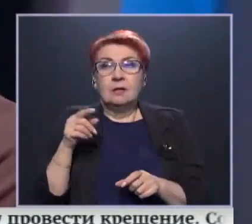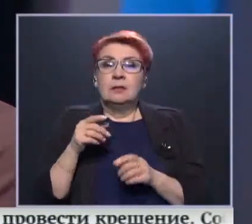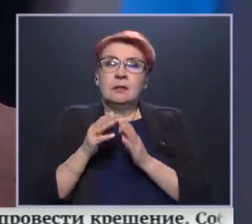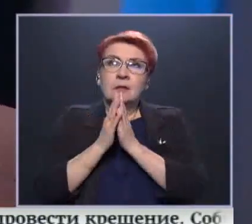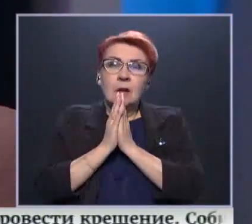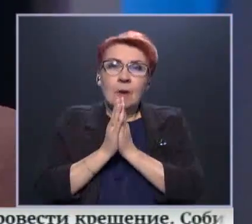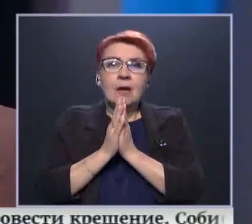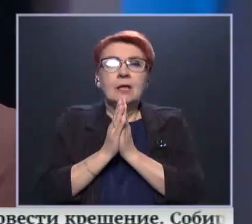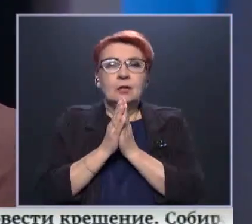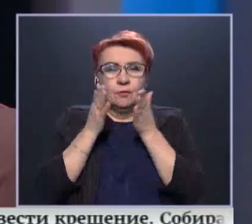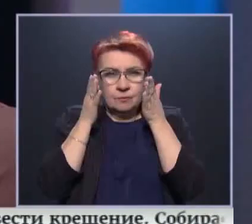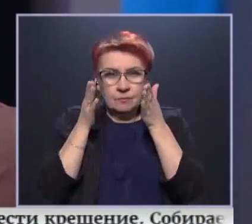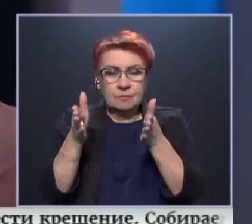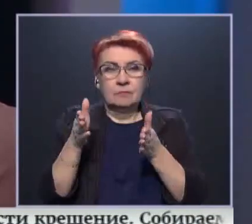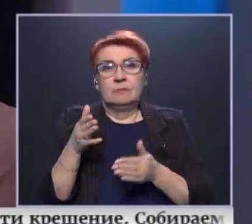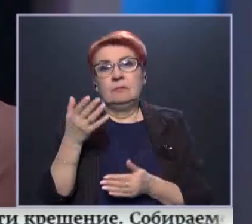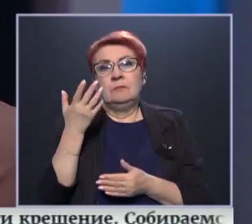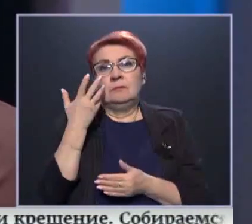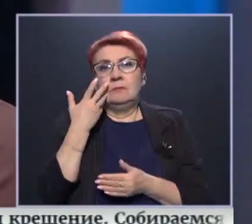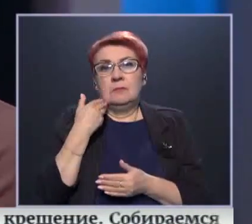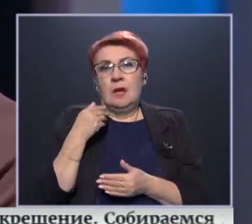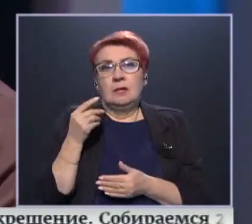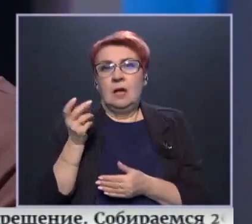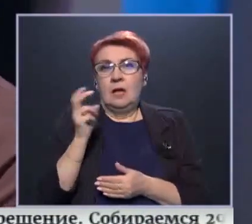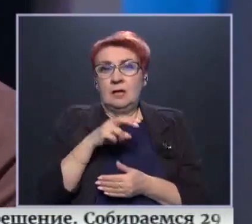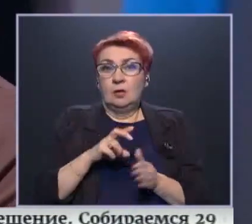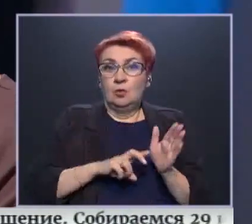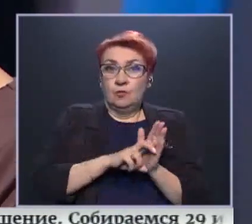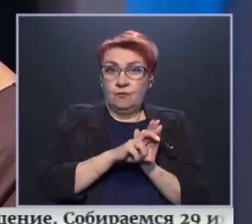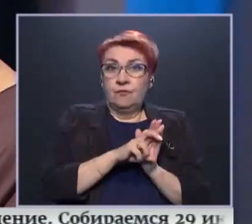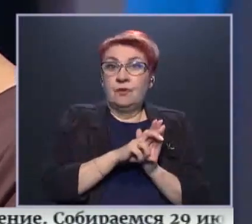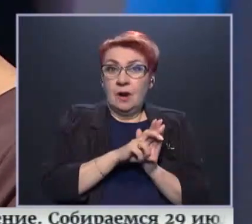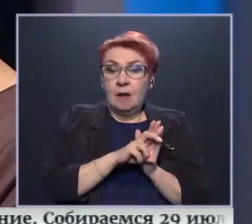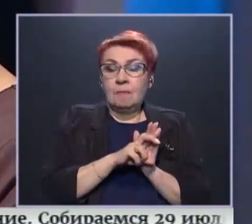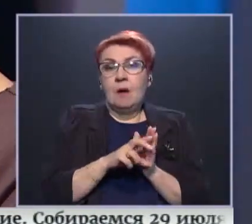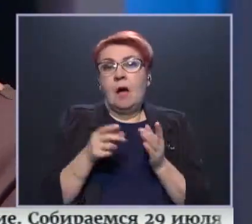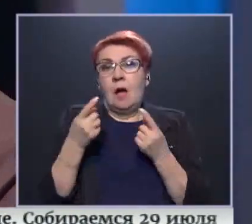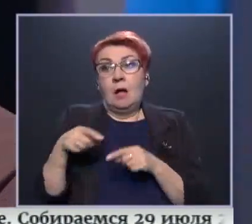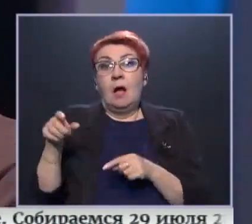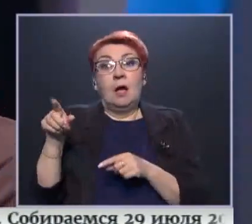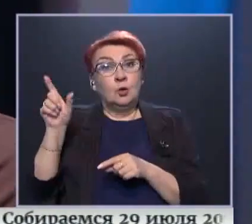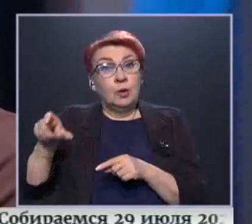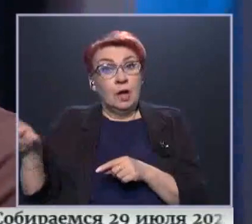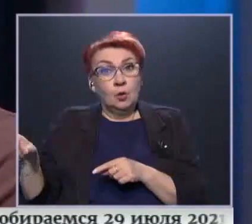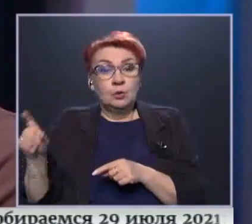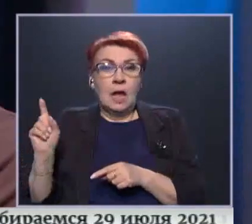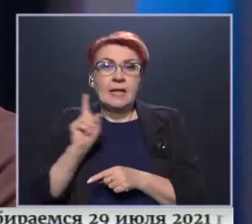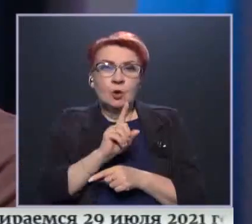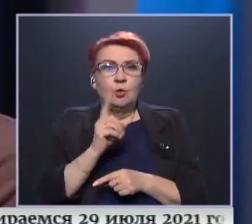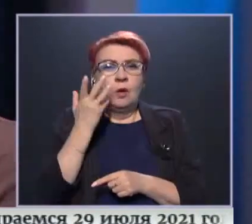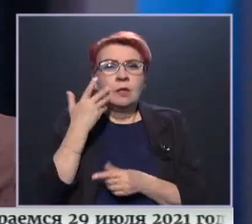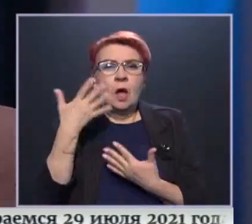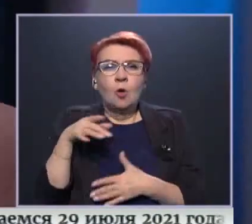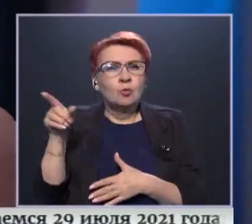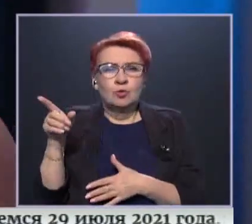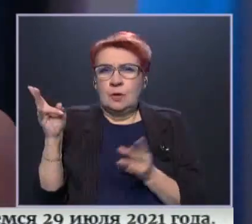они настроены пойти в храм, а иногда люди идут не от хорошей жизни в храм, а когда ну уже все, дальше уже некуда идти, только в храм. И они сталкиваются с тем, когда на